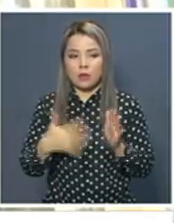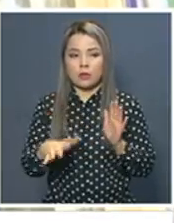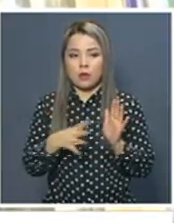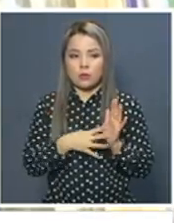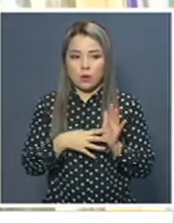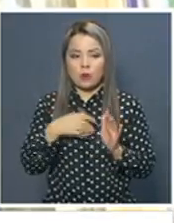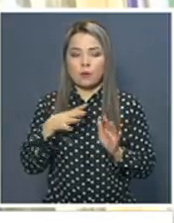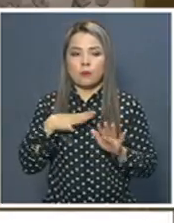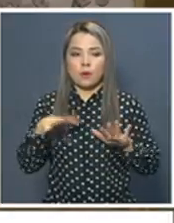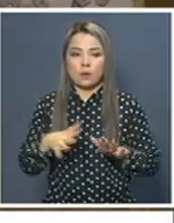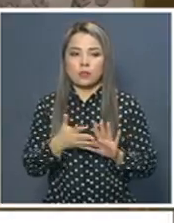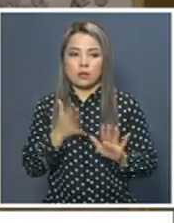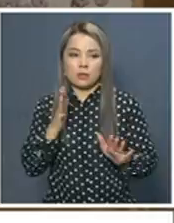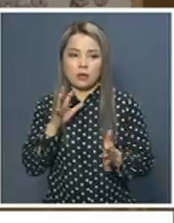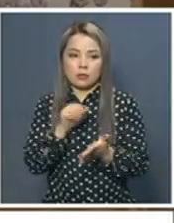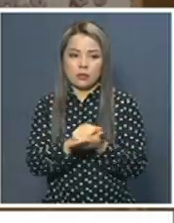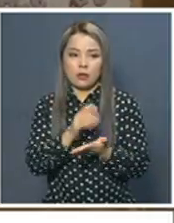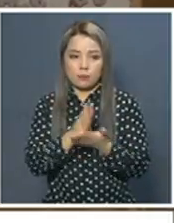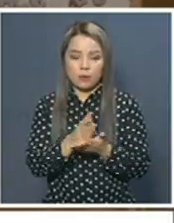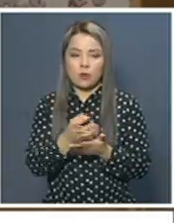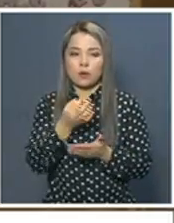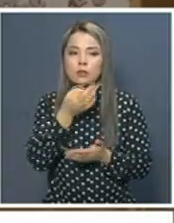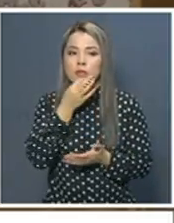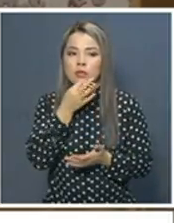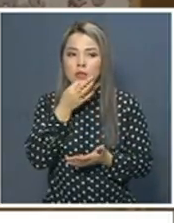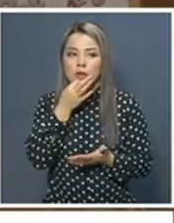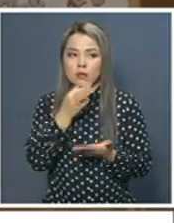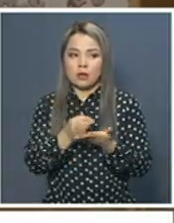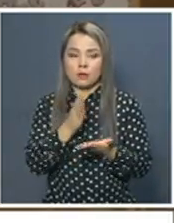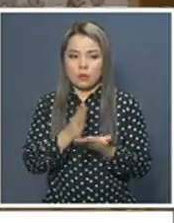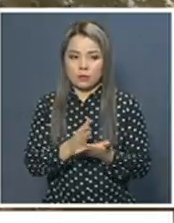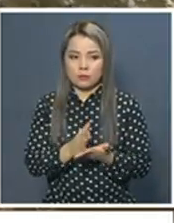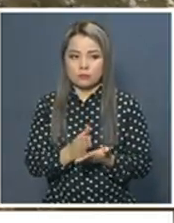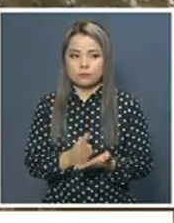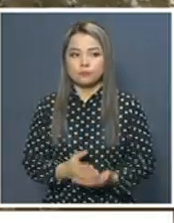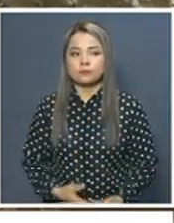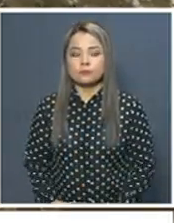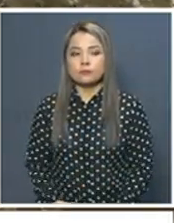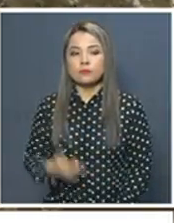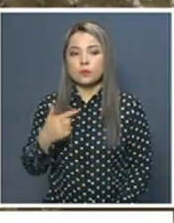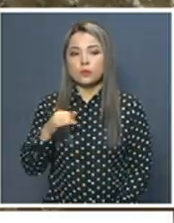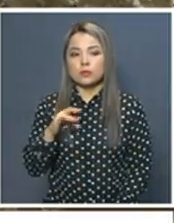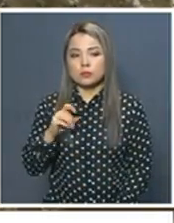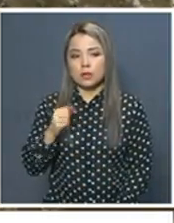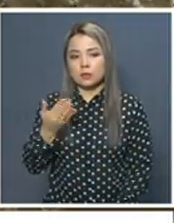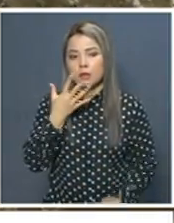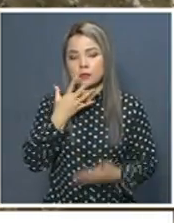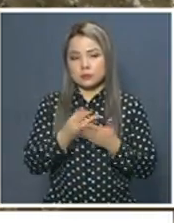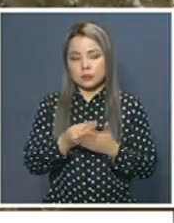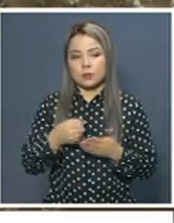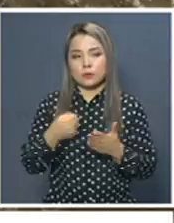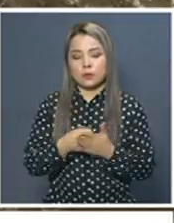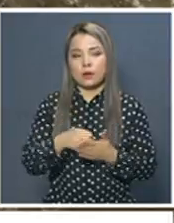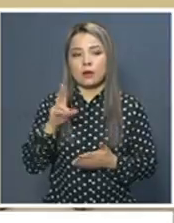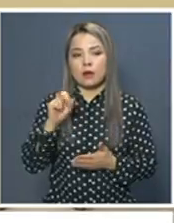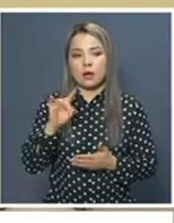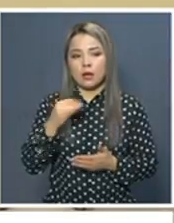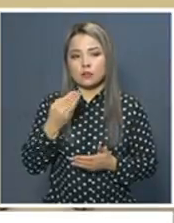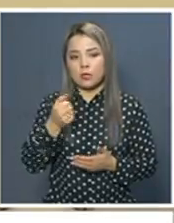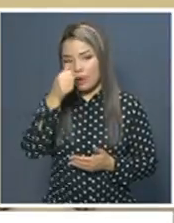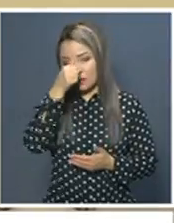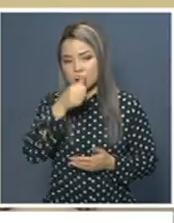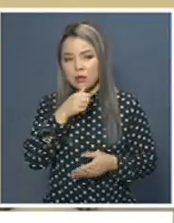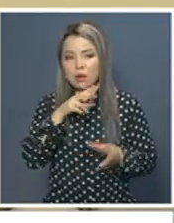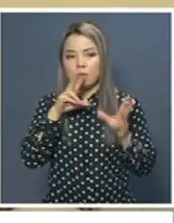29-шы очередьте тұрсыз, очередіңіз келген жоқ деп тағы да солай деп айтты. Гүлзия Кәкеноваға қарашаға дейін жаңа пәтер беріледі